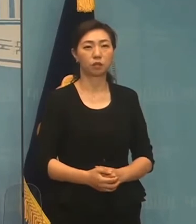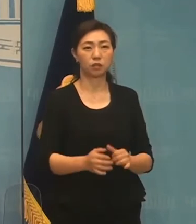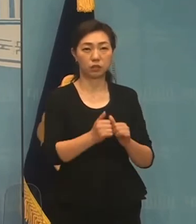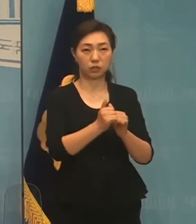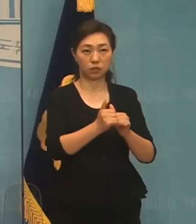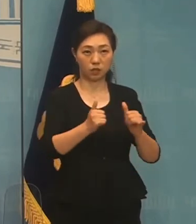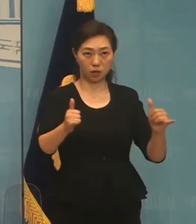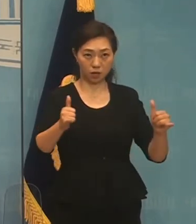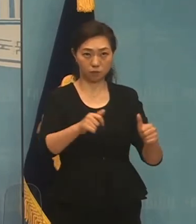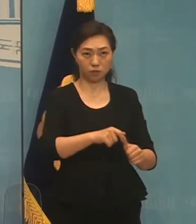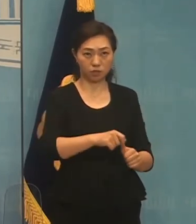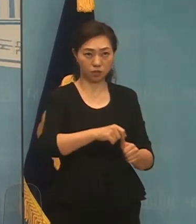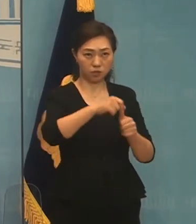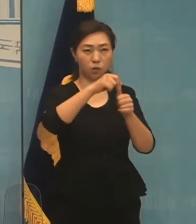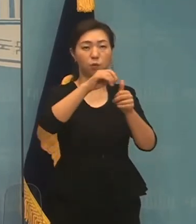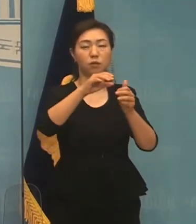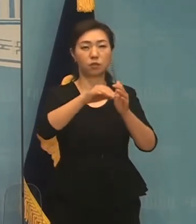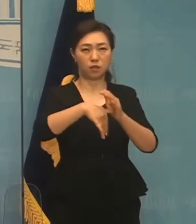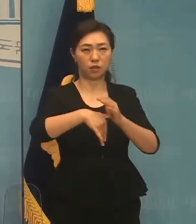채용할 때